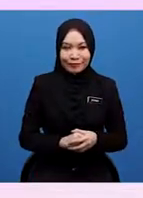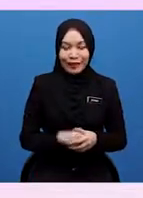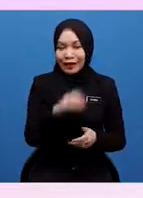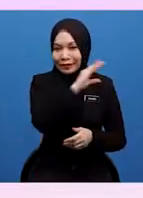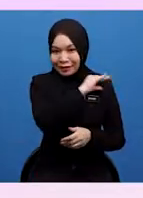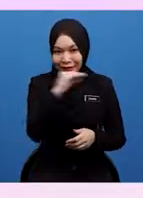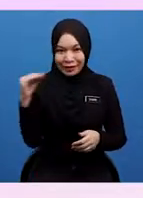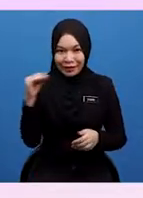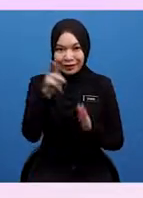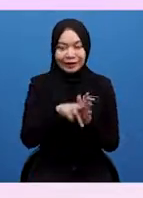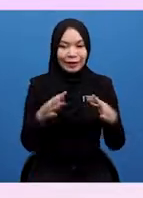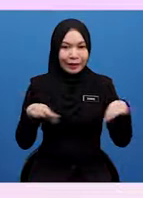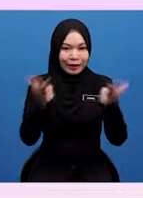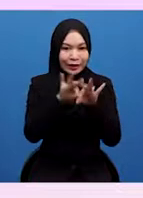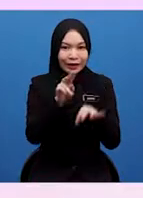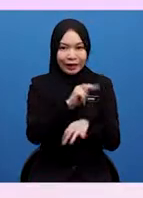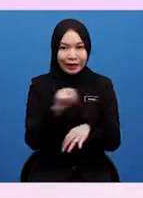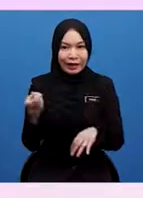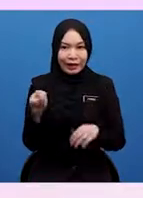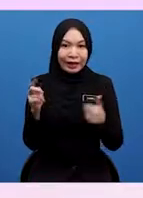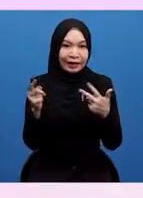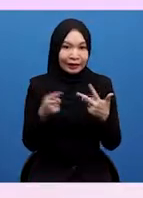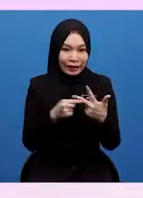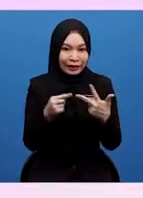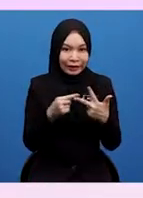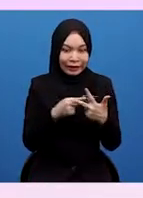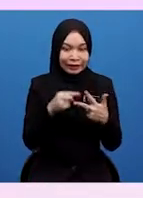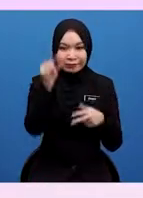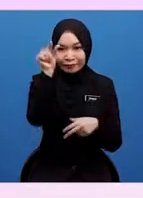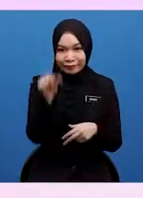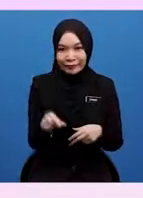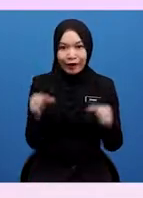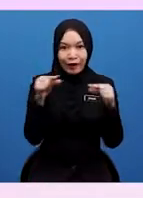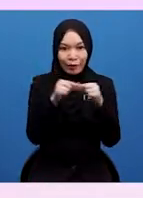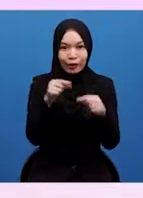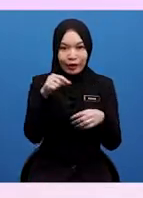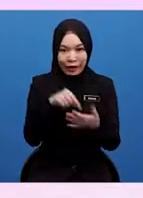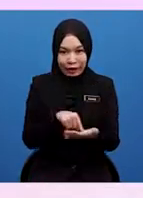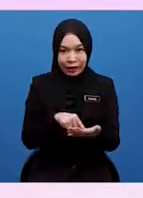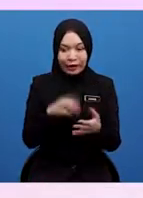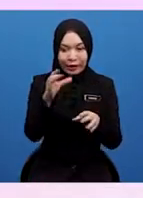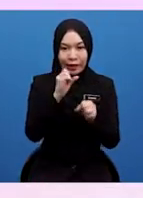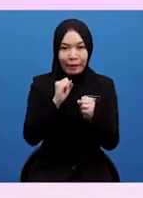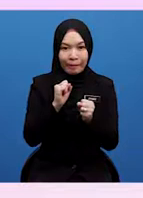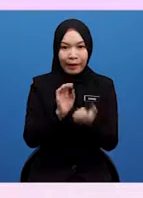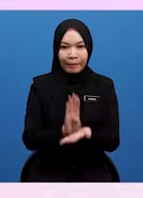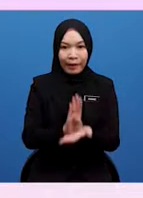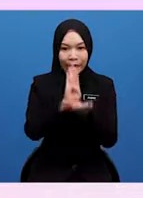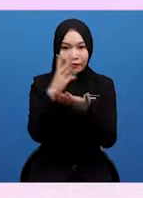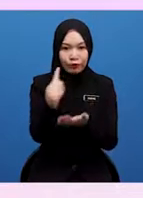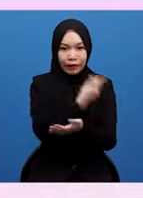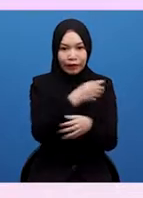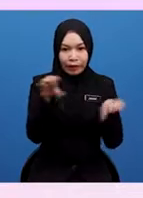Dan kepentingan ketiga adalah graf gabungan dapat membantu kita membuat